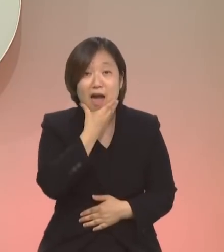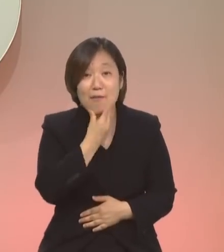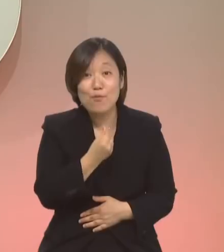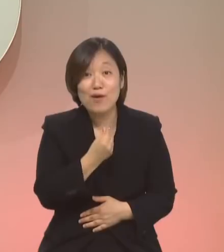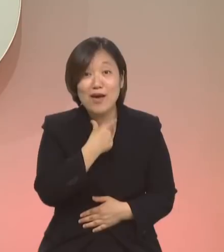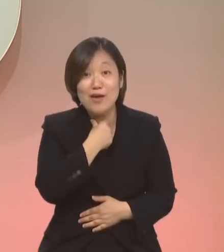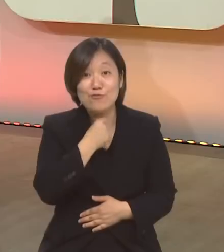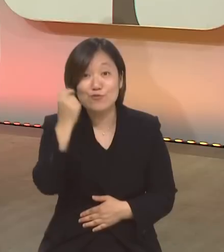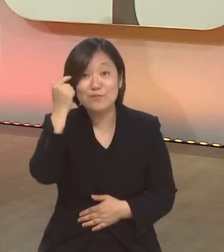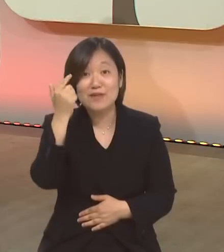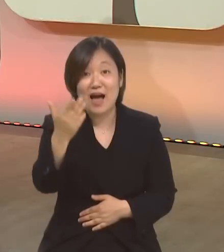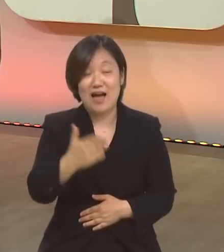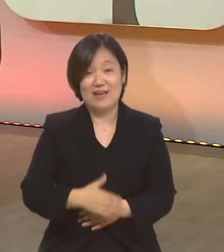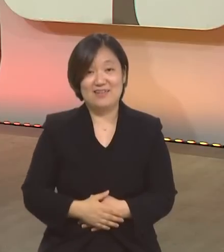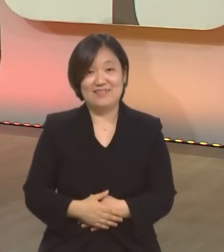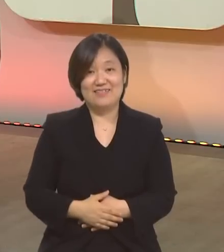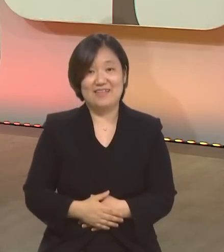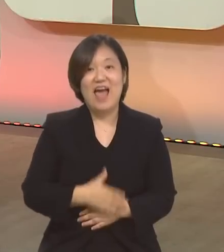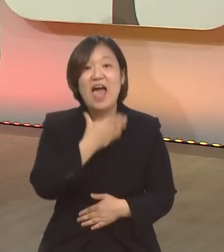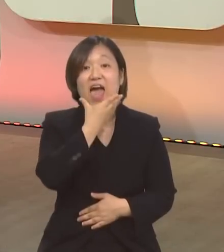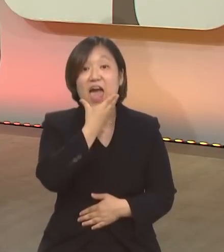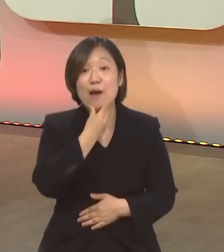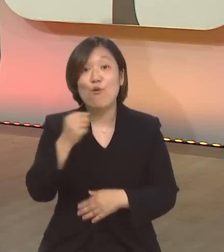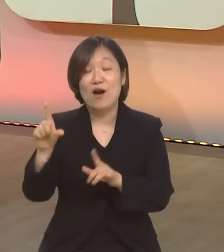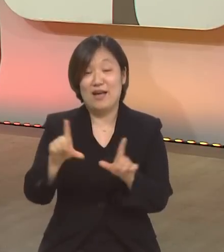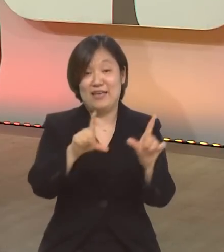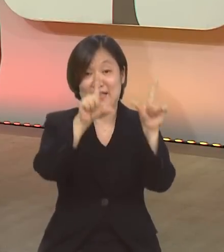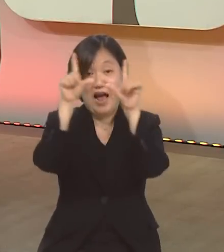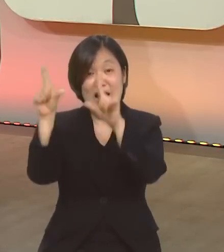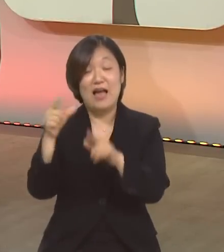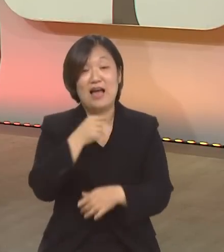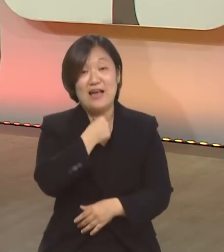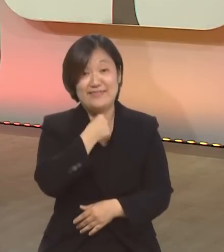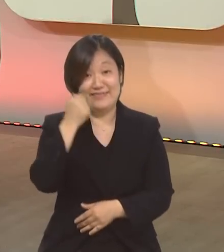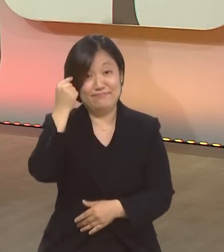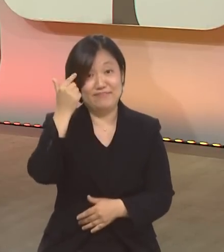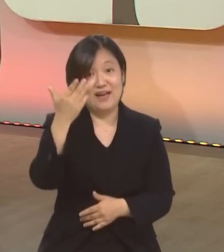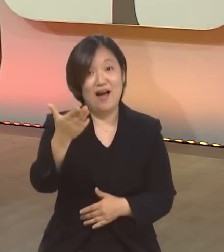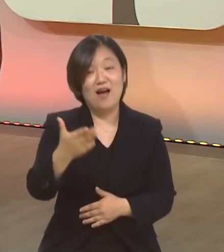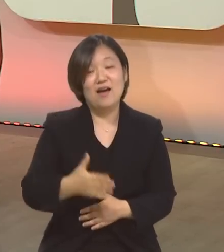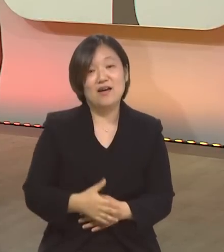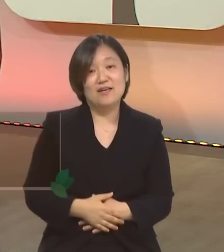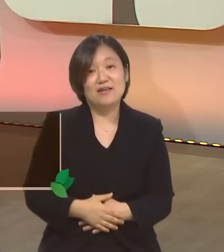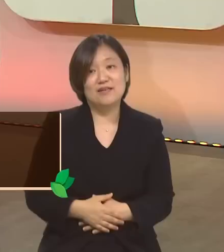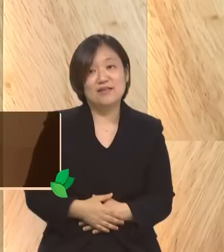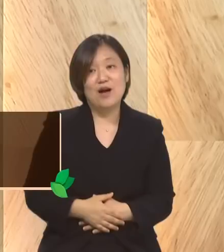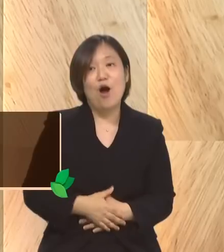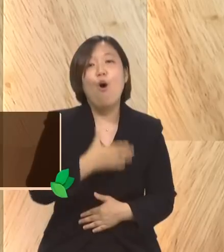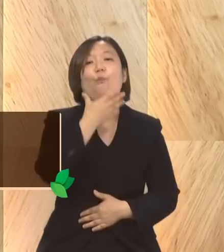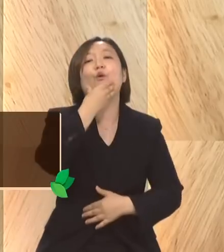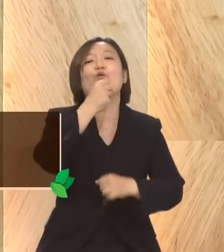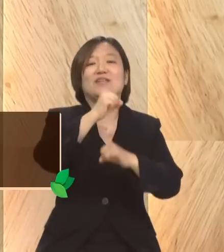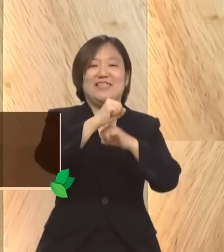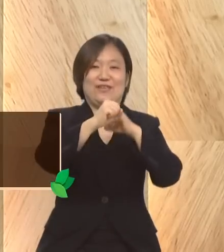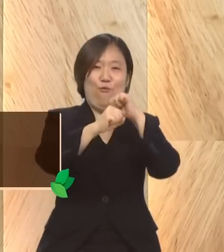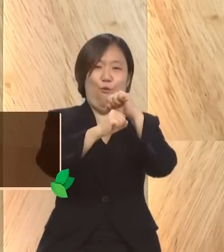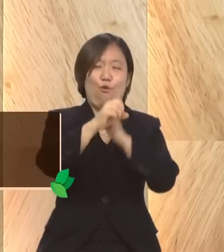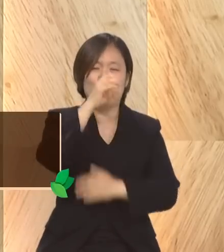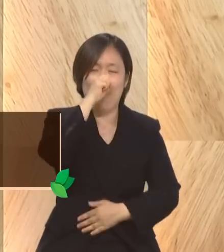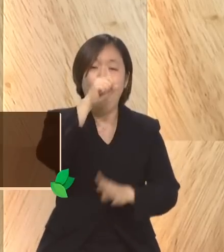행복해지고 싶습니까 행복한 삶을 창조하고 싶습니까 복을 지으십시오